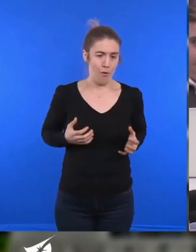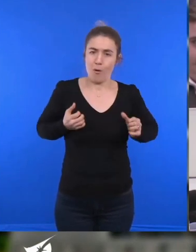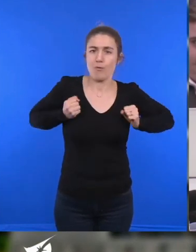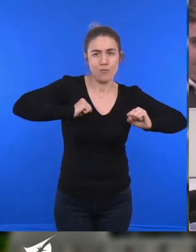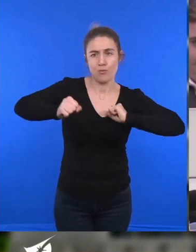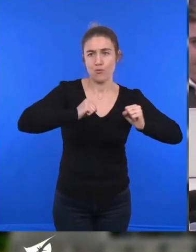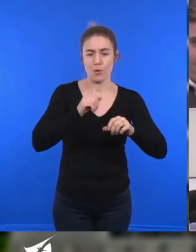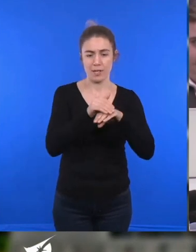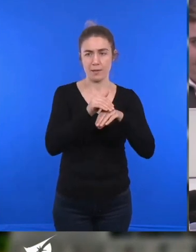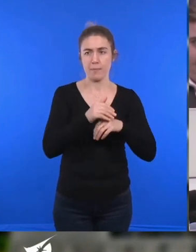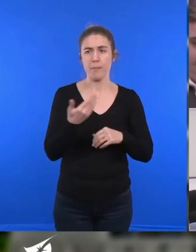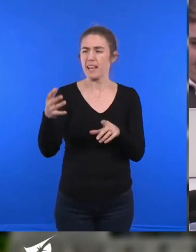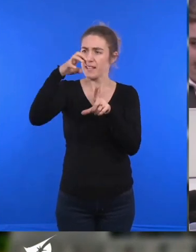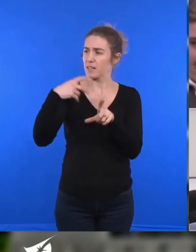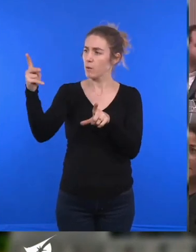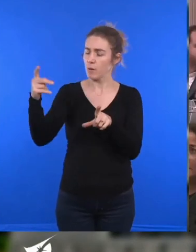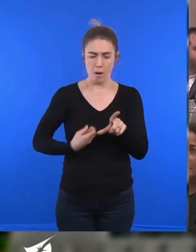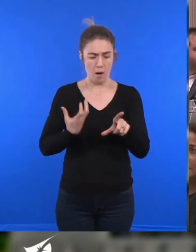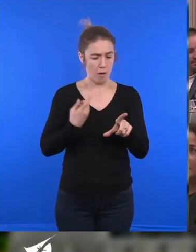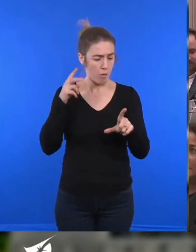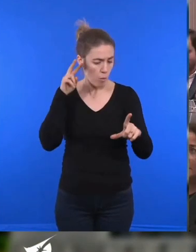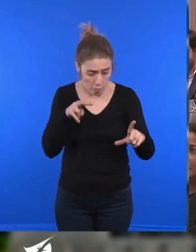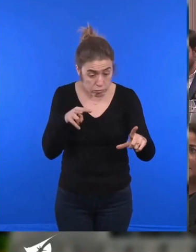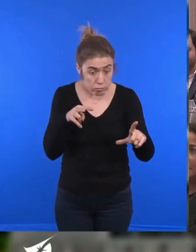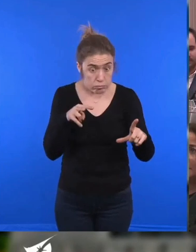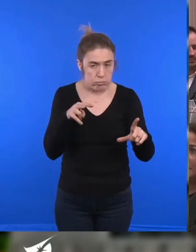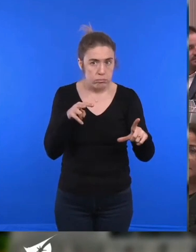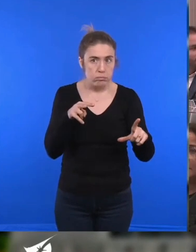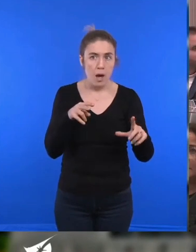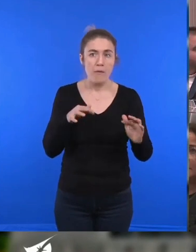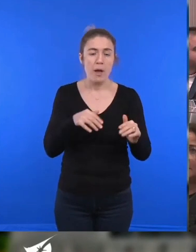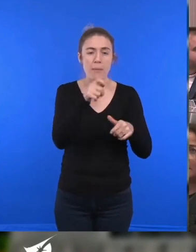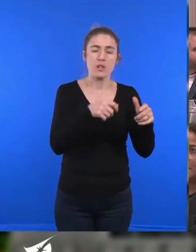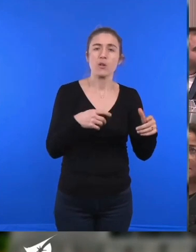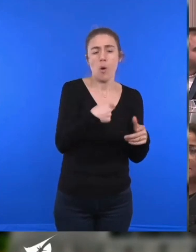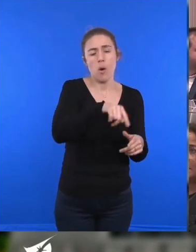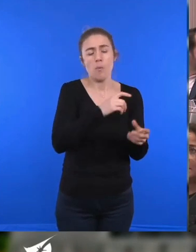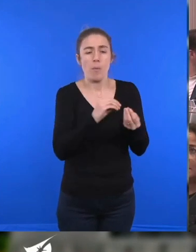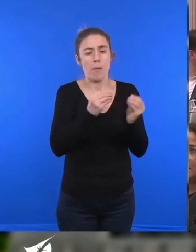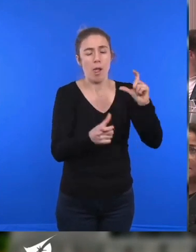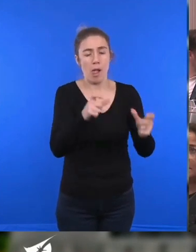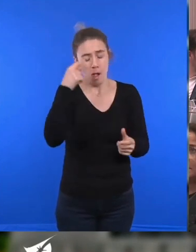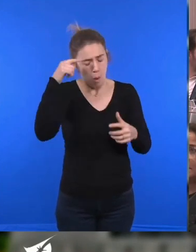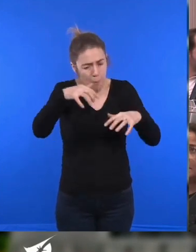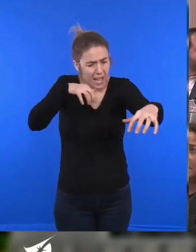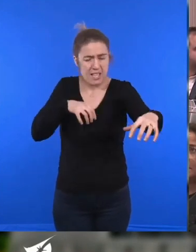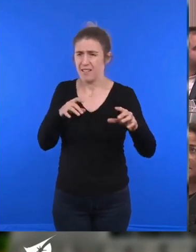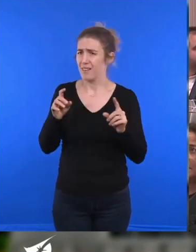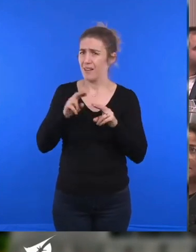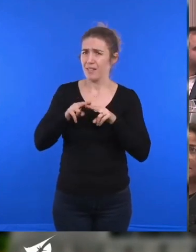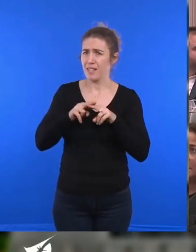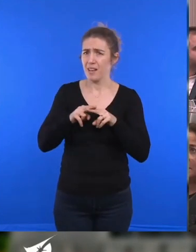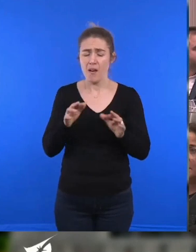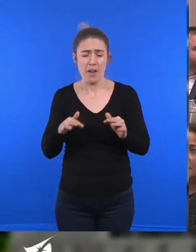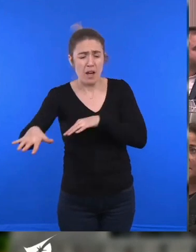rien. Il n'y a pas un mot d'empathie pour les acteurs mis en difficulté, pas un mot de récit sur le territoire, pas